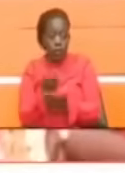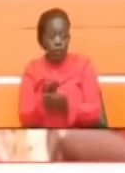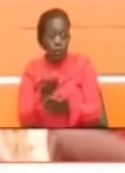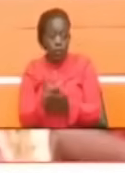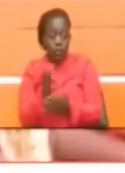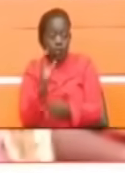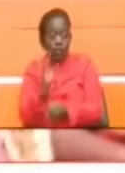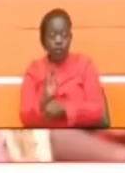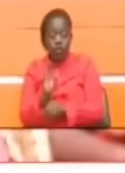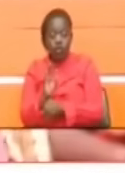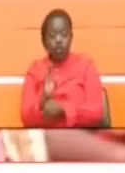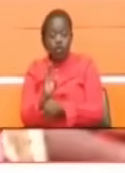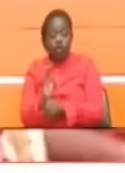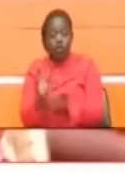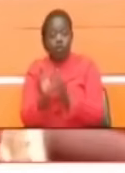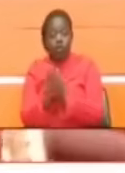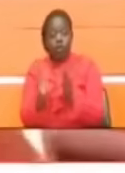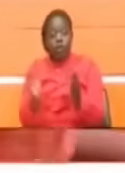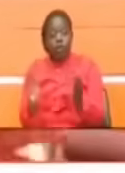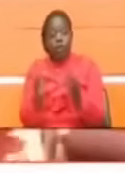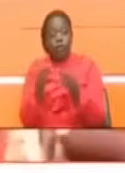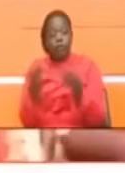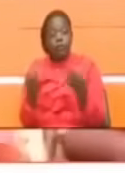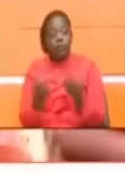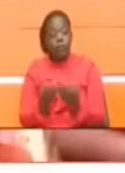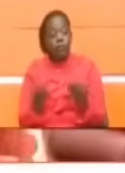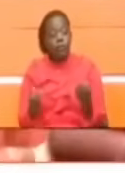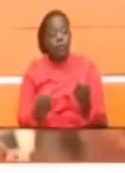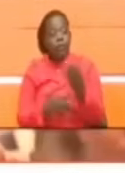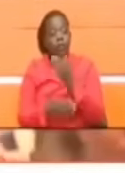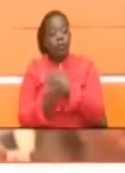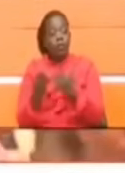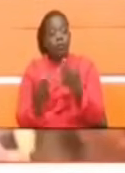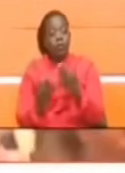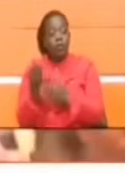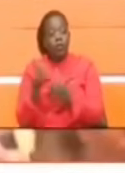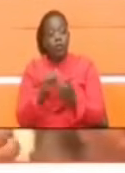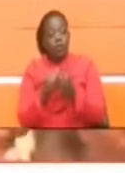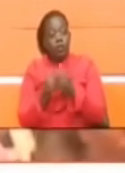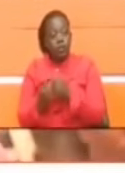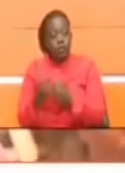okunyweza Katonda ayongera okubagumya okuyita mu kaseera kano ak'okunyolwa.